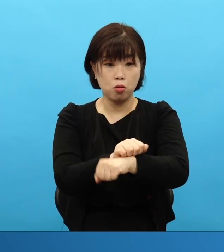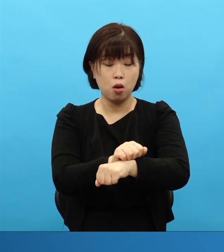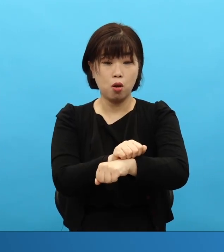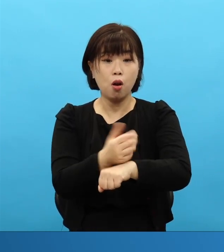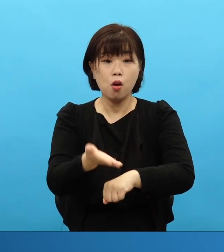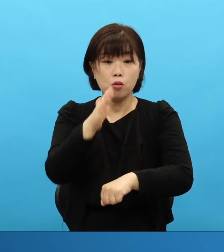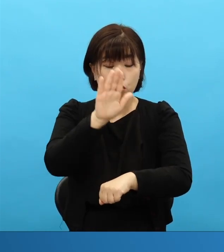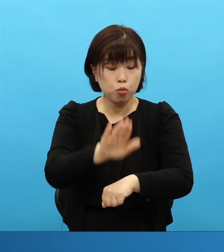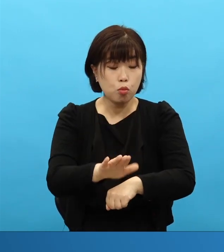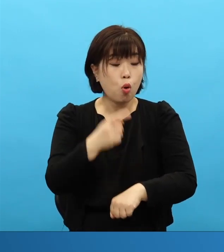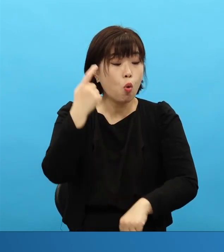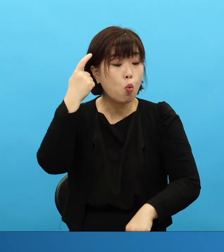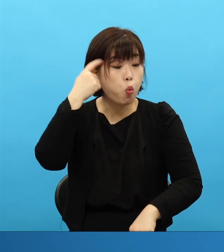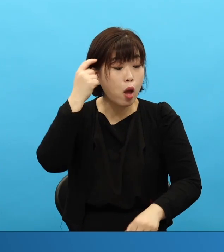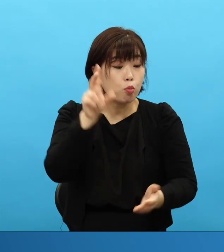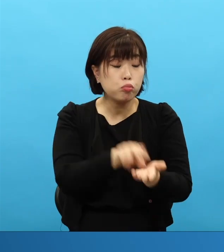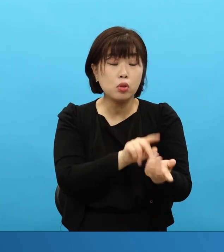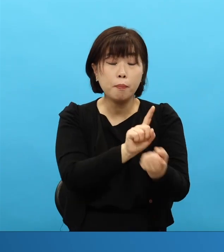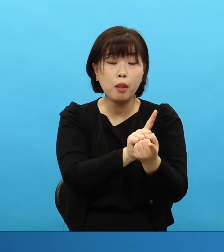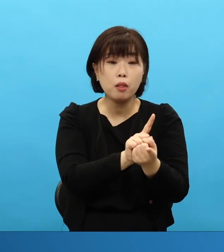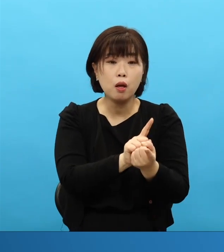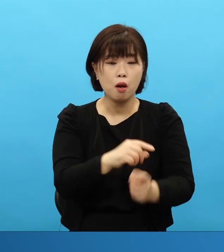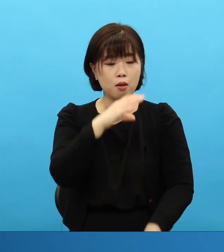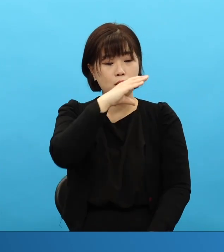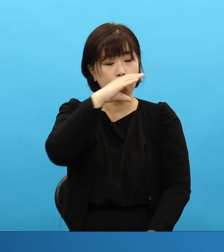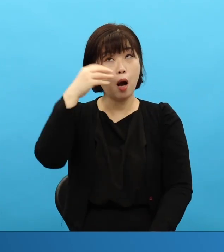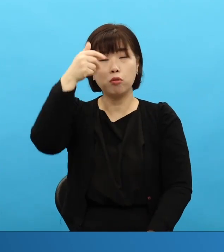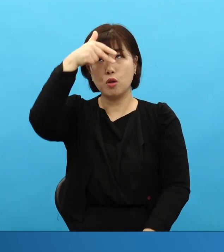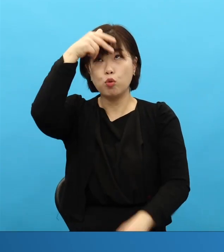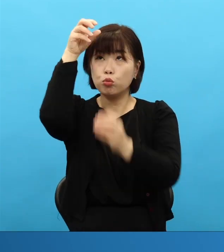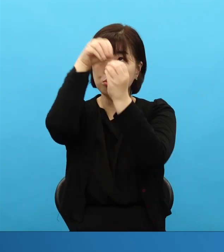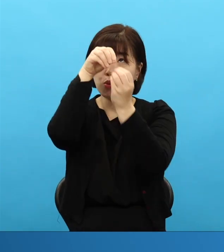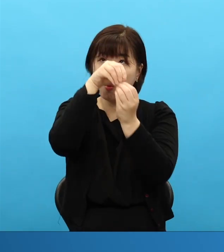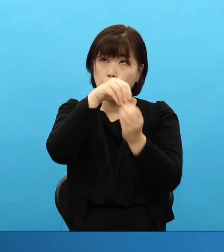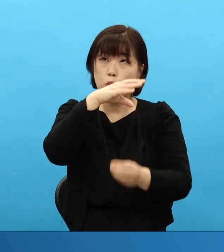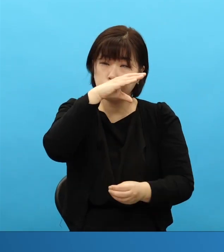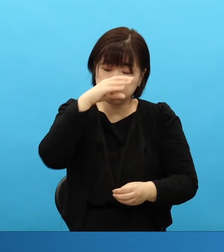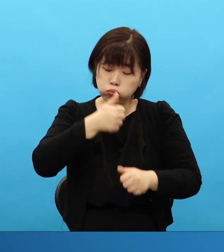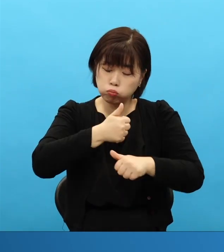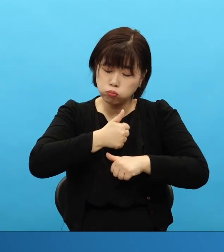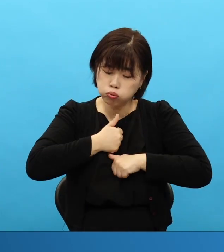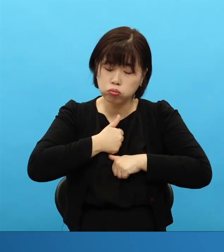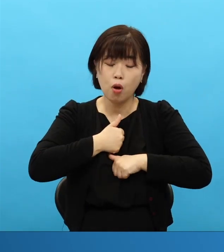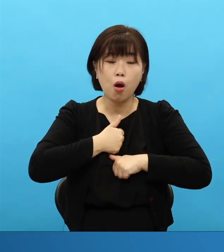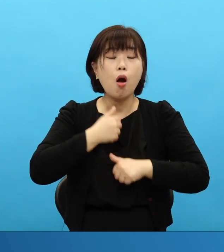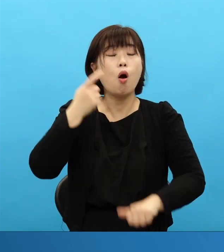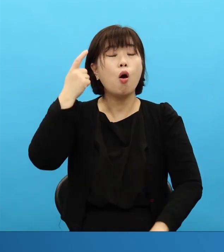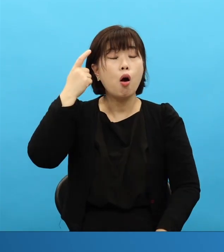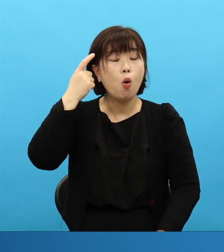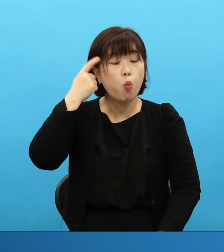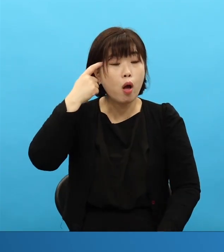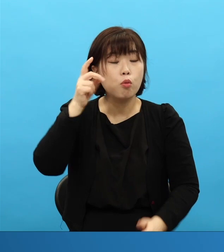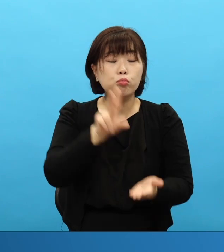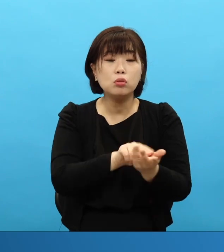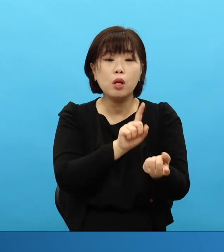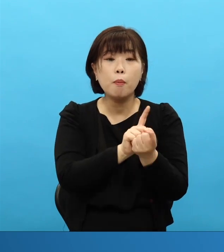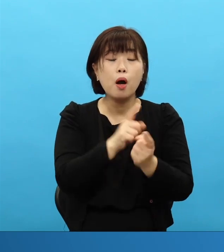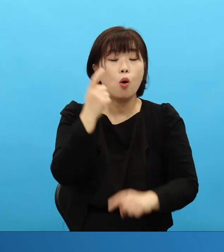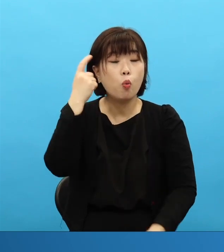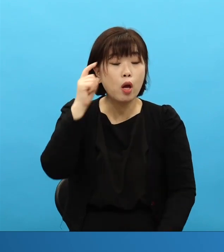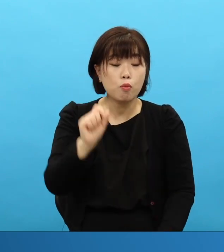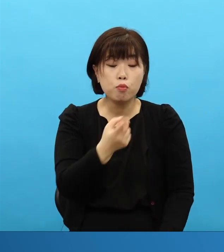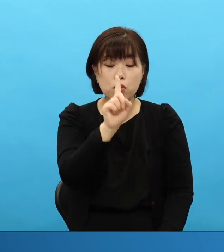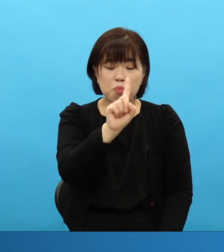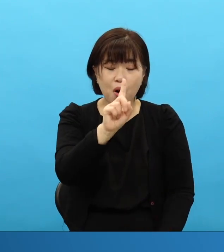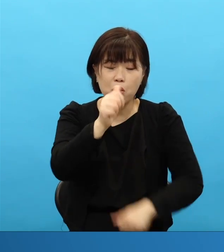right. 올바른 전통 지키고 살았어요. They kept with their traditions. 복음 막았어요. But they blocked the gospel. 그래서 망하는 겁니다.